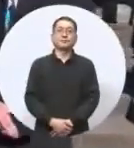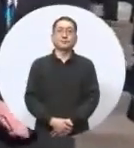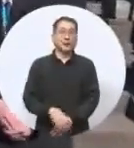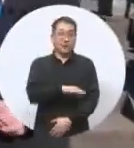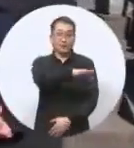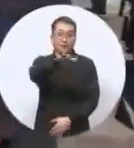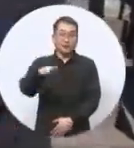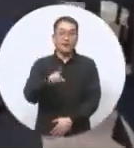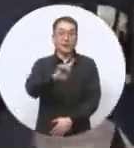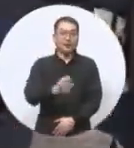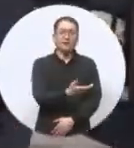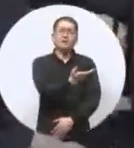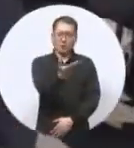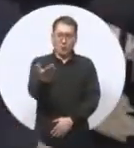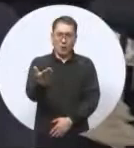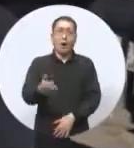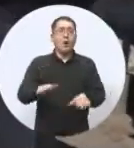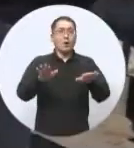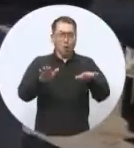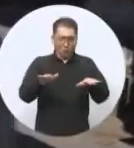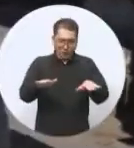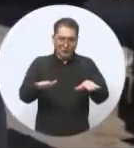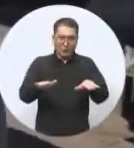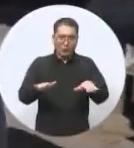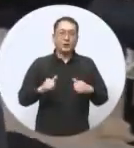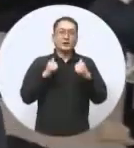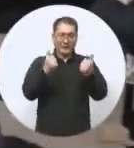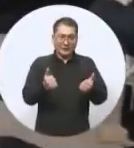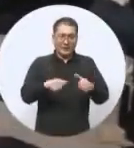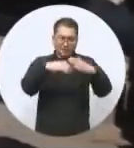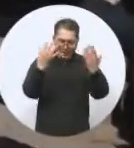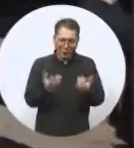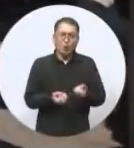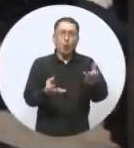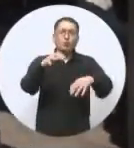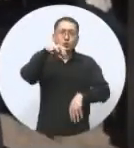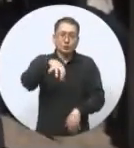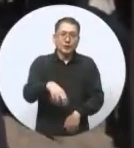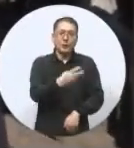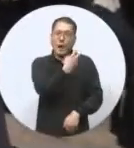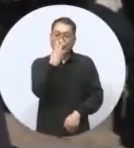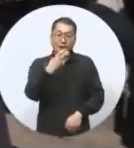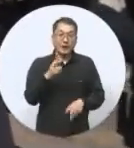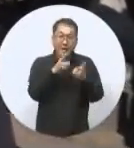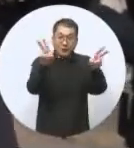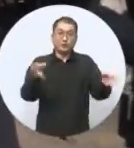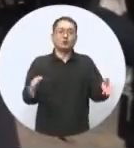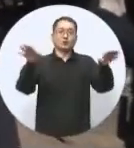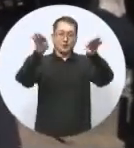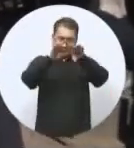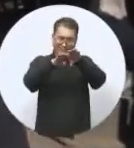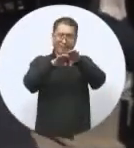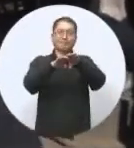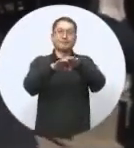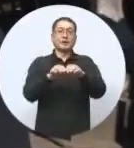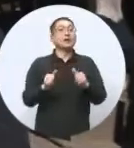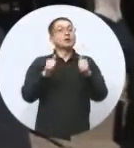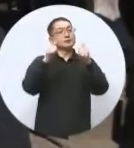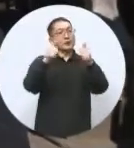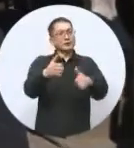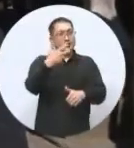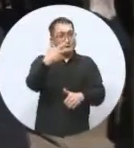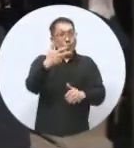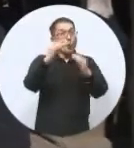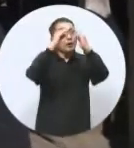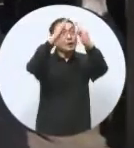さあ、皆さんいかがでしたでしょうか。今回の茅ヶ崎まるごとふるさと発見博物館、茅ヶ崎市を